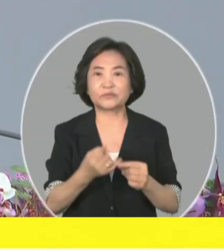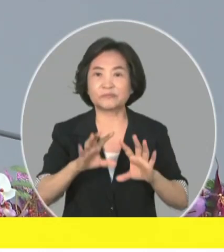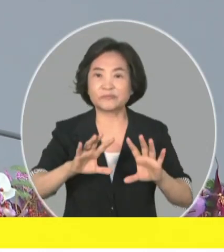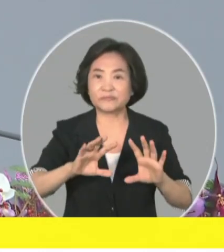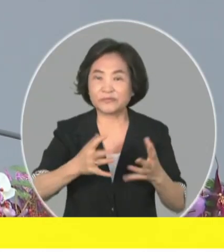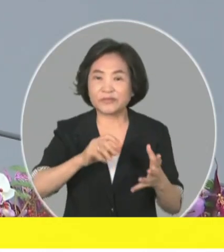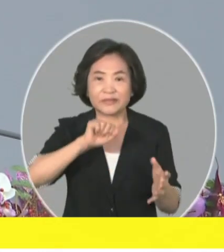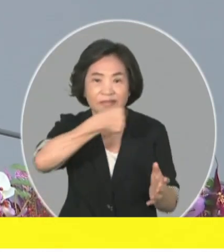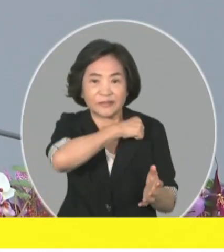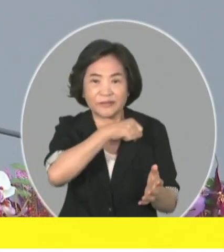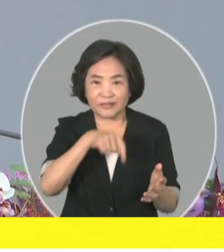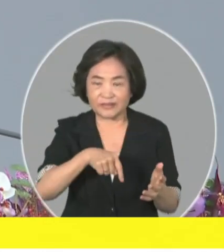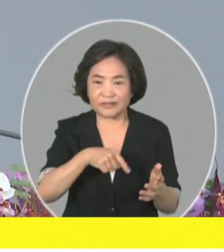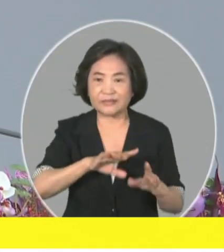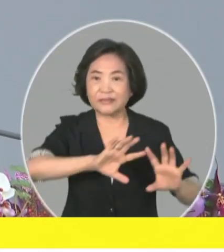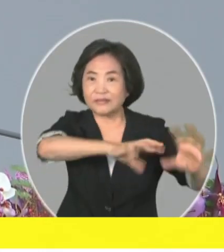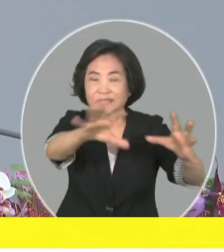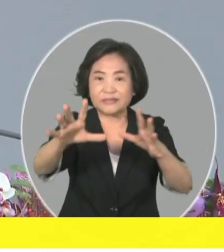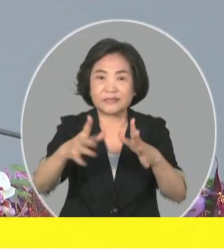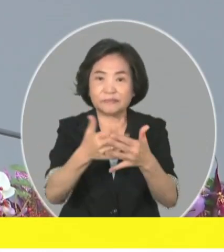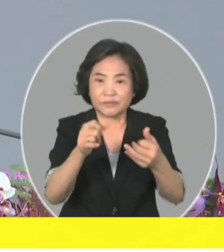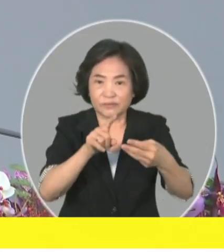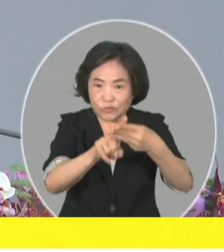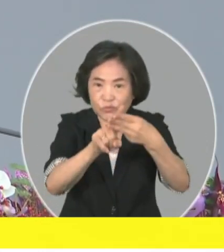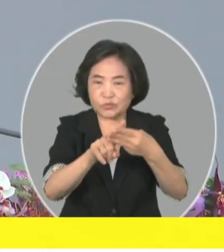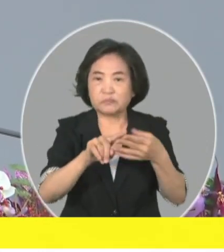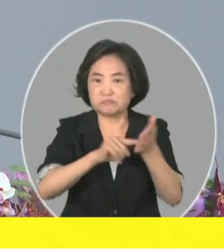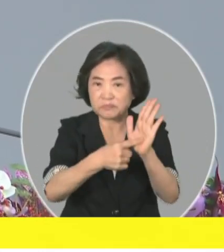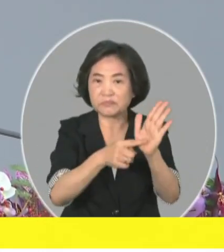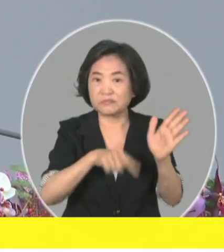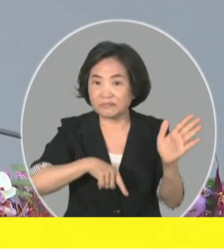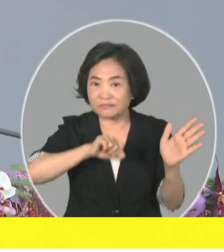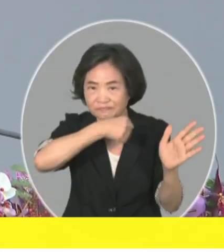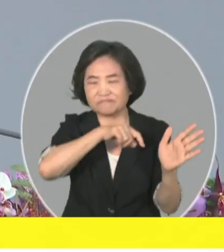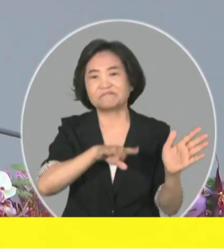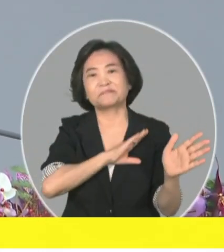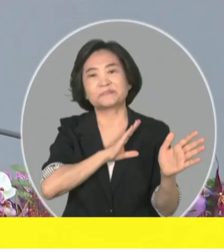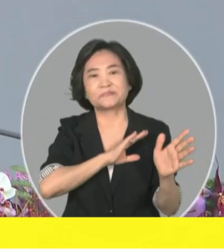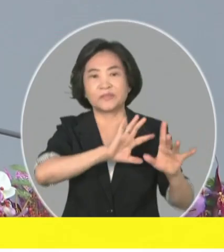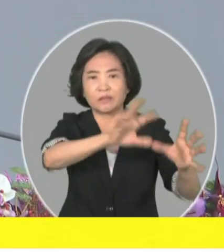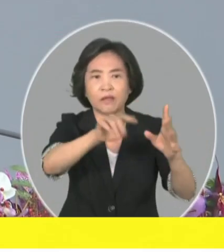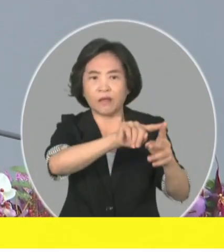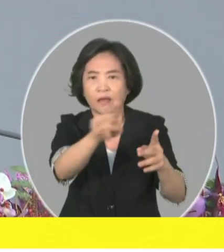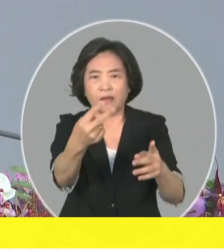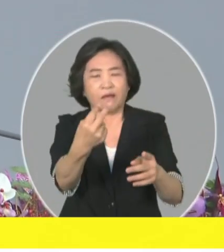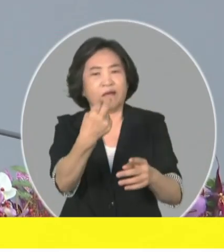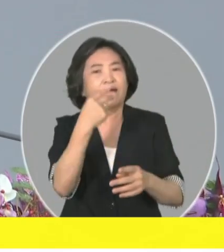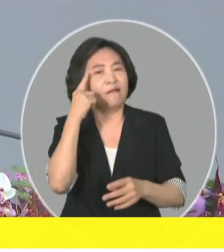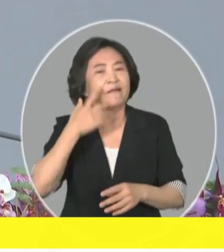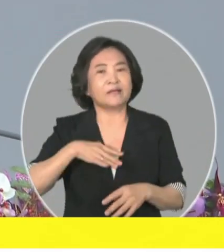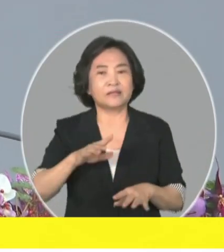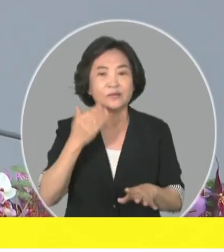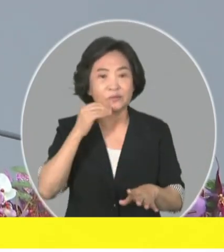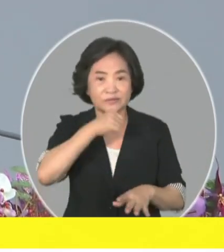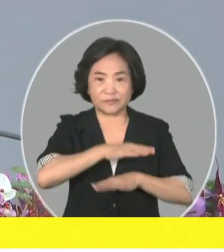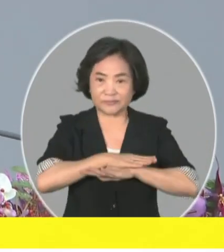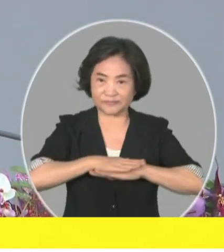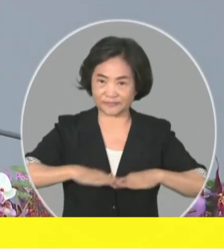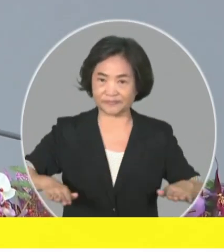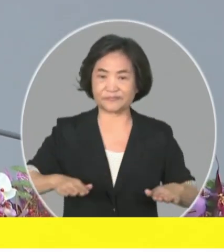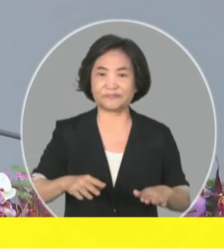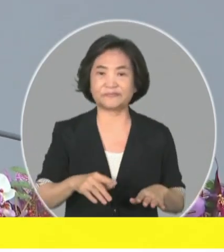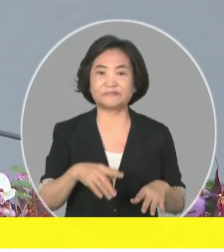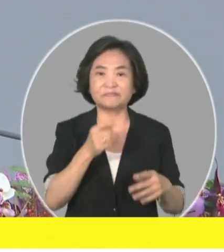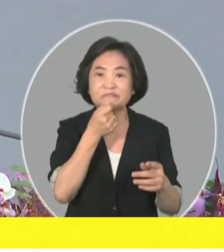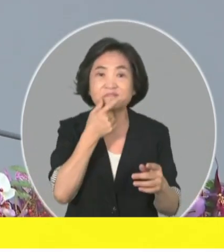湾已经成为世界民主自由的重要象征。国际社会非常清楚，维护台湾的安全